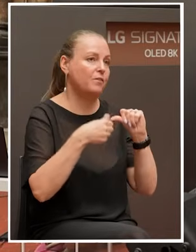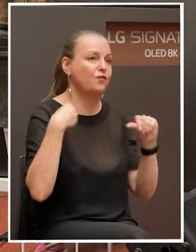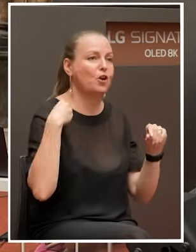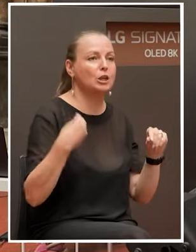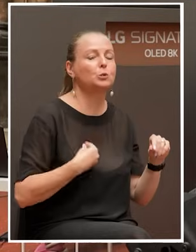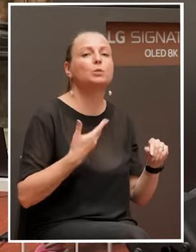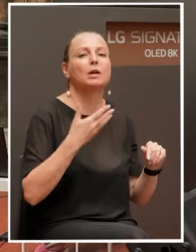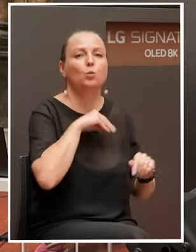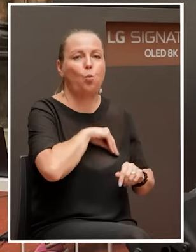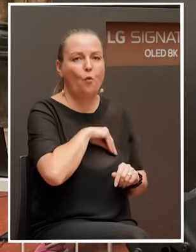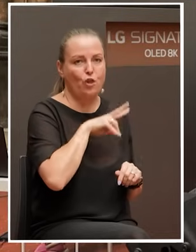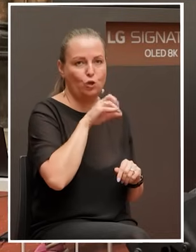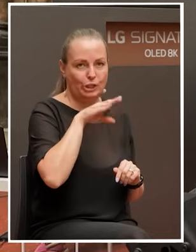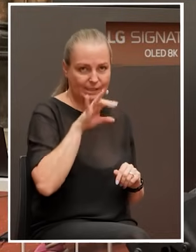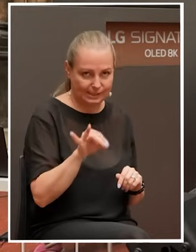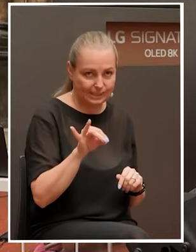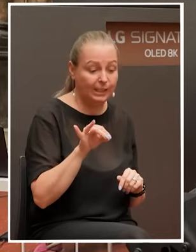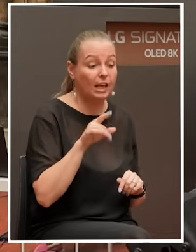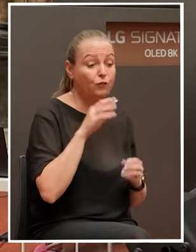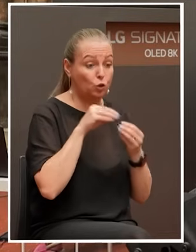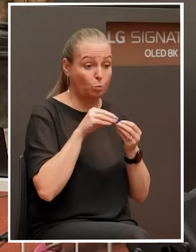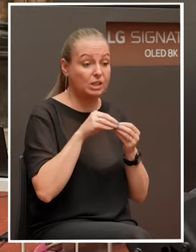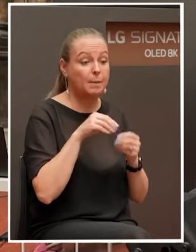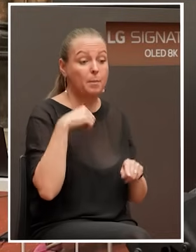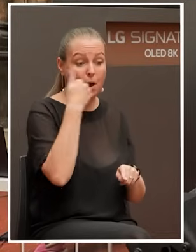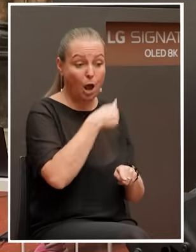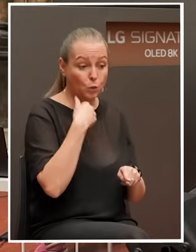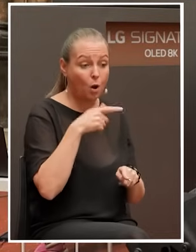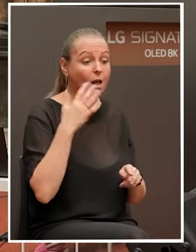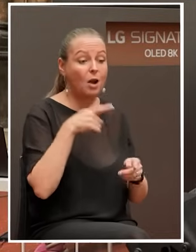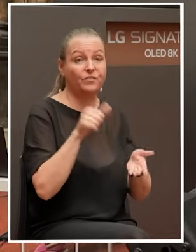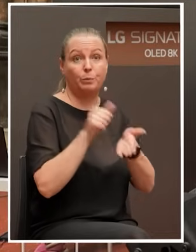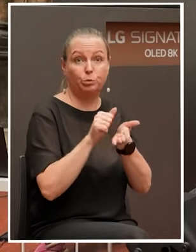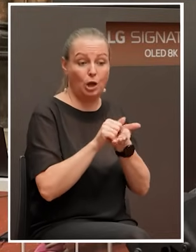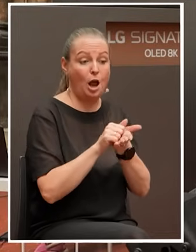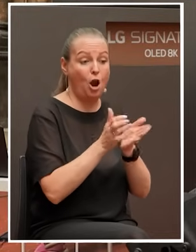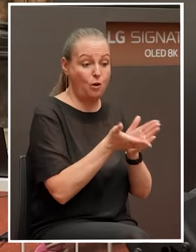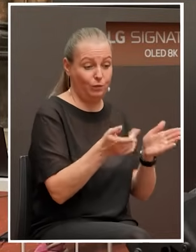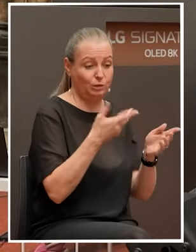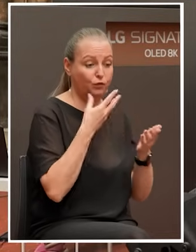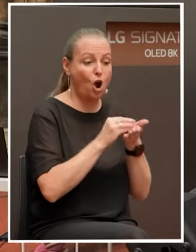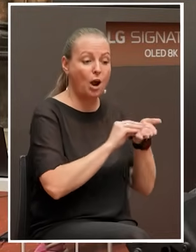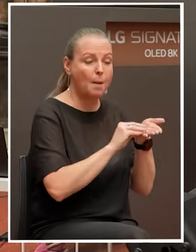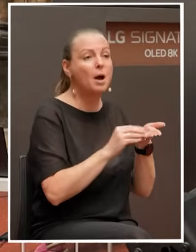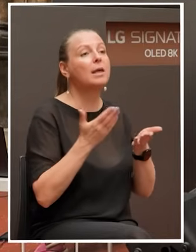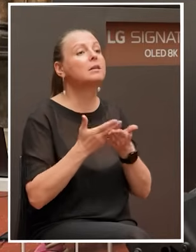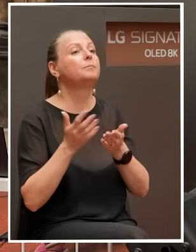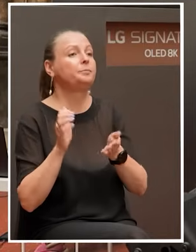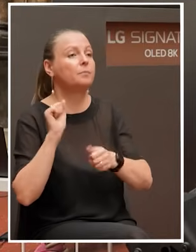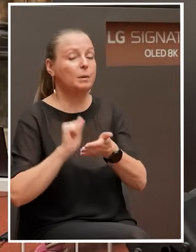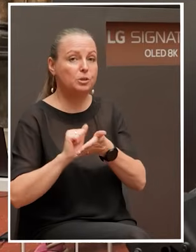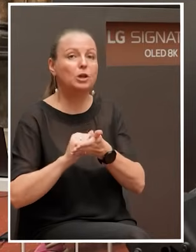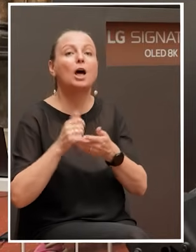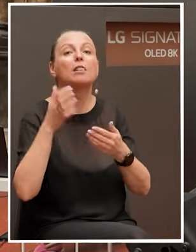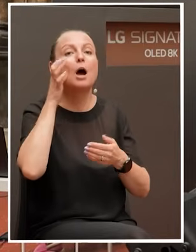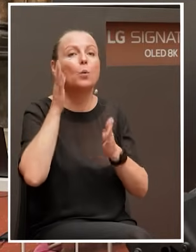французской духовности. В том же самом году, когда Гюисманс выпускает свой роман, выходит научная книжка